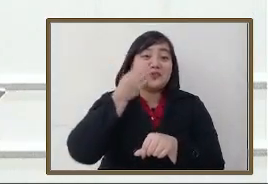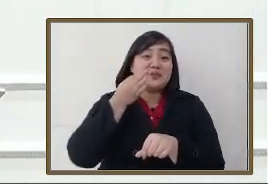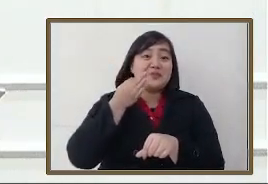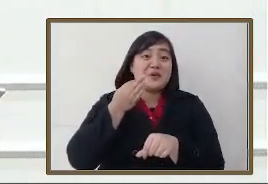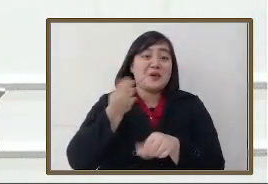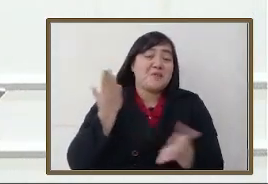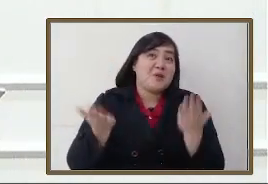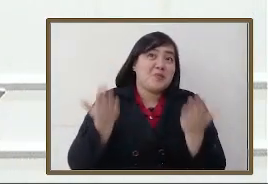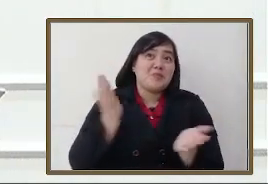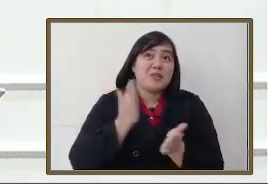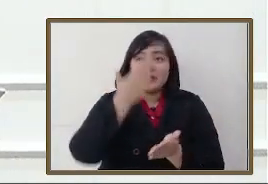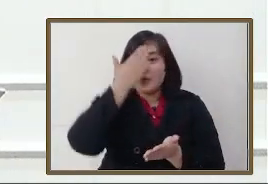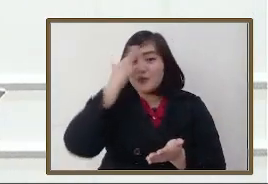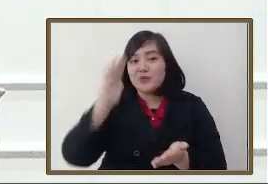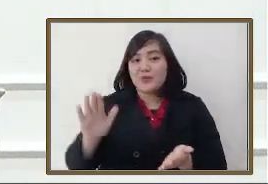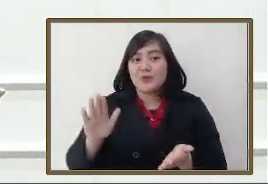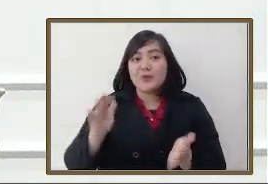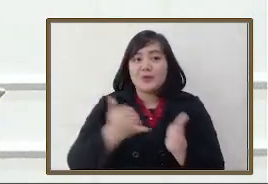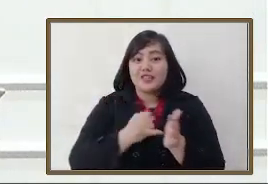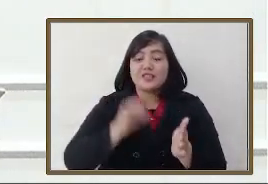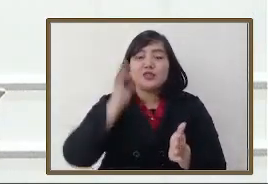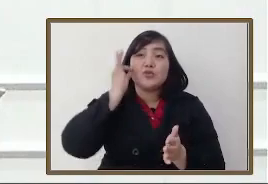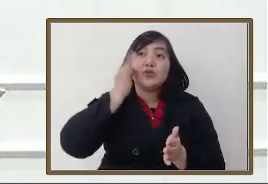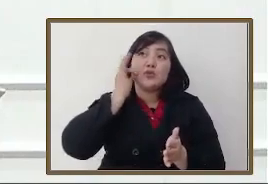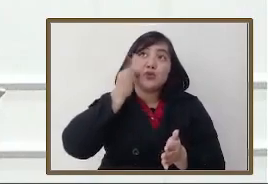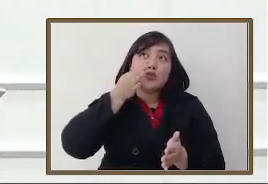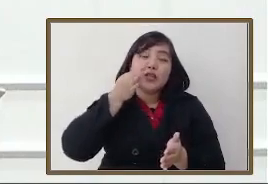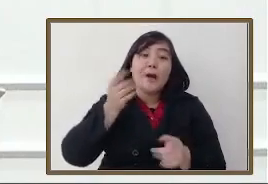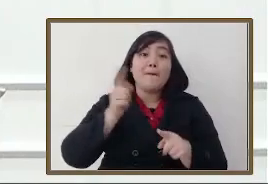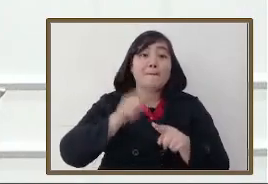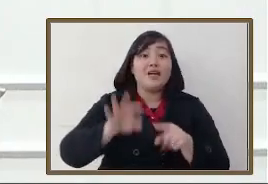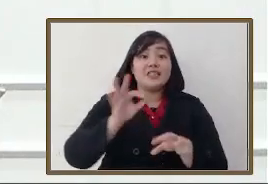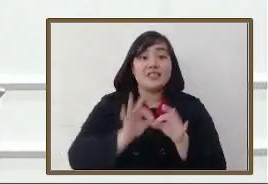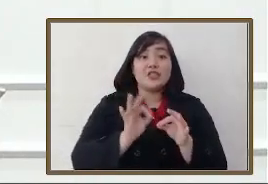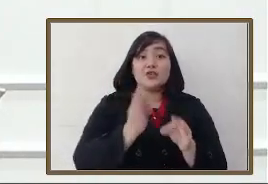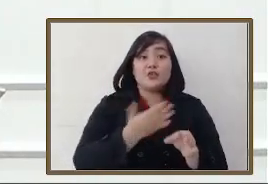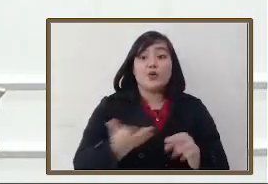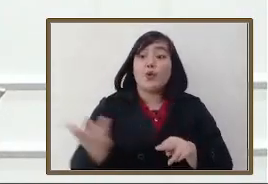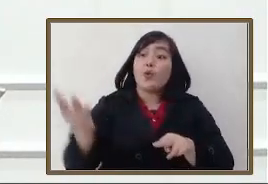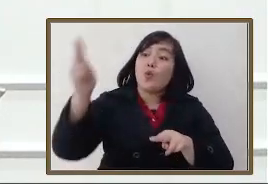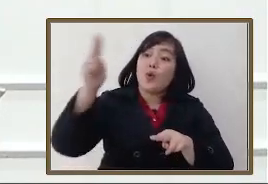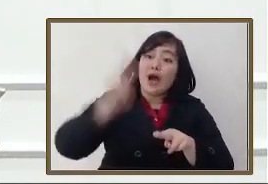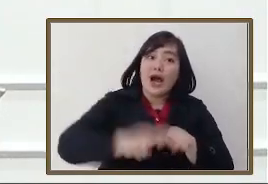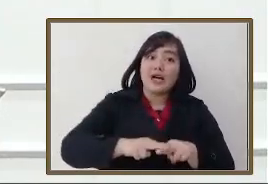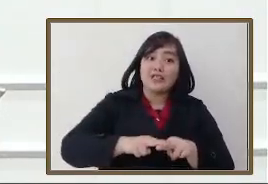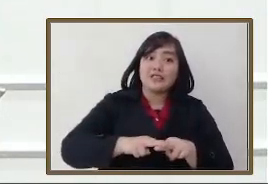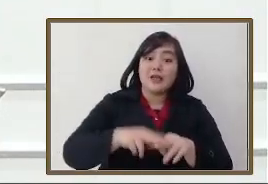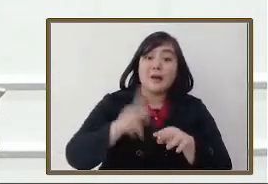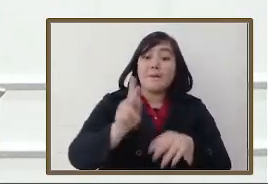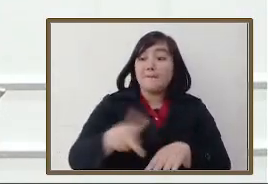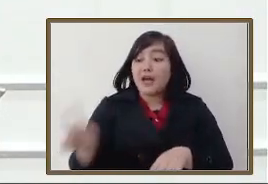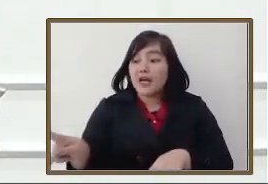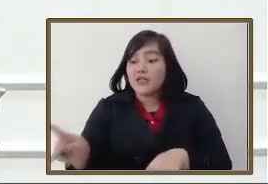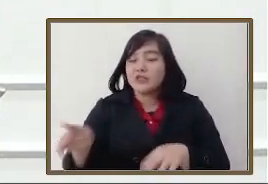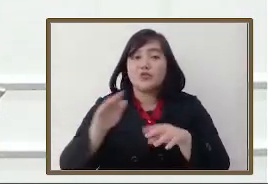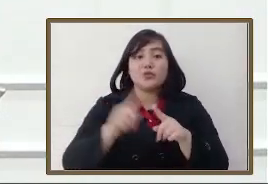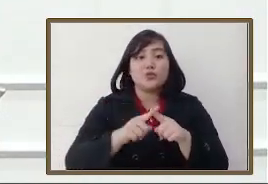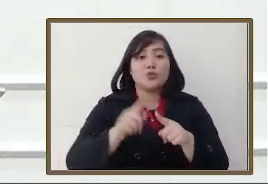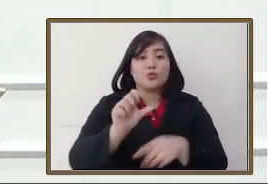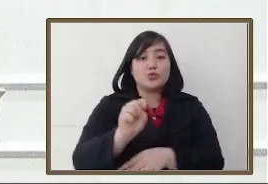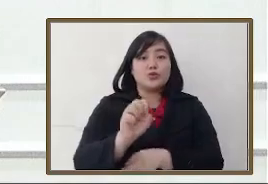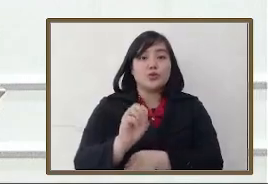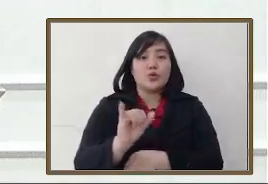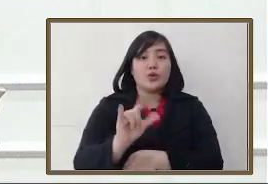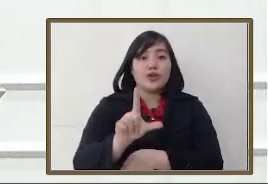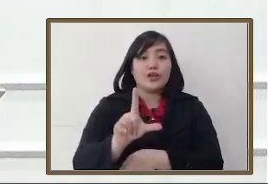yon, dagdagan mo ng lupa, isang araw malalaman mo, papaya talaga. Yung buhay natin, ay hindi ka pwede